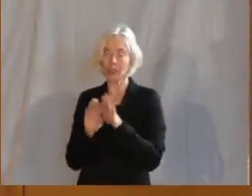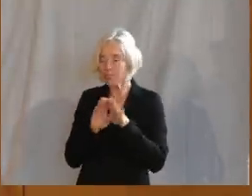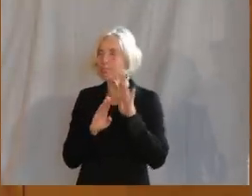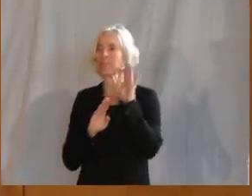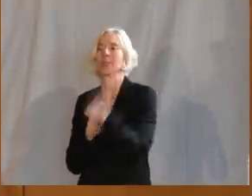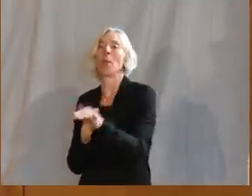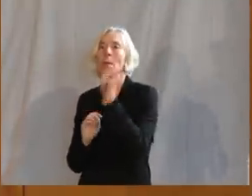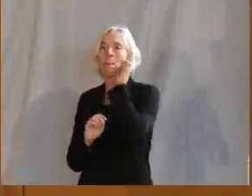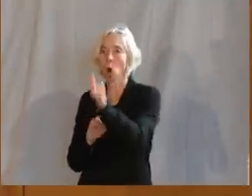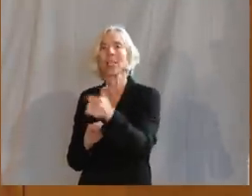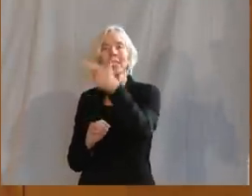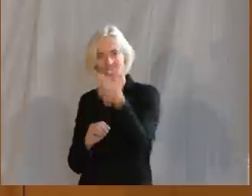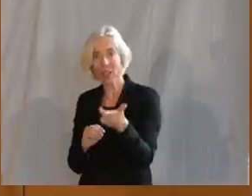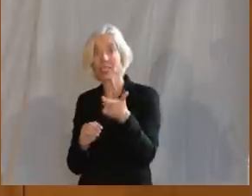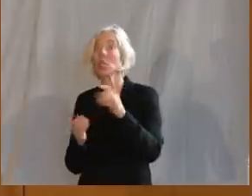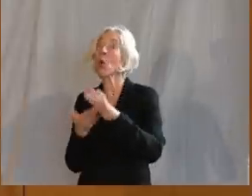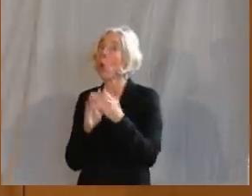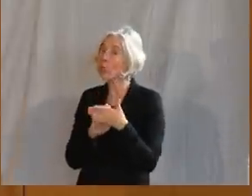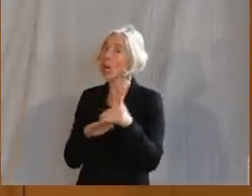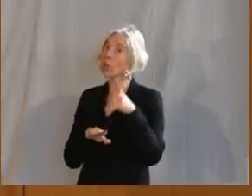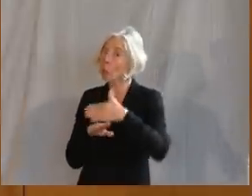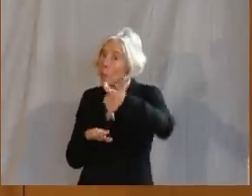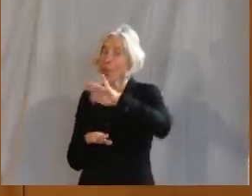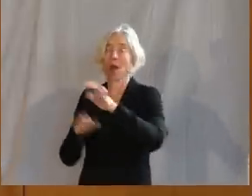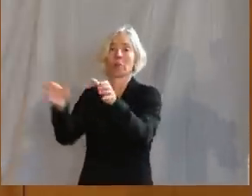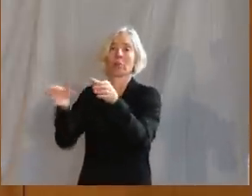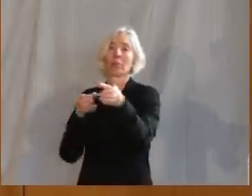dann nur noch dieses Thema bearbeiten,